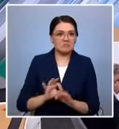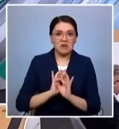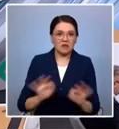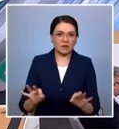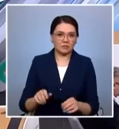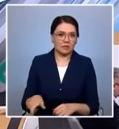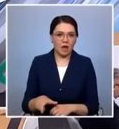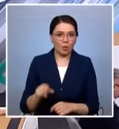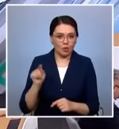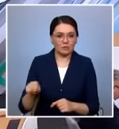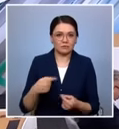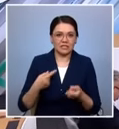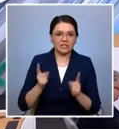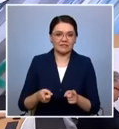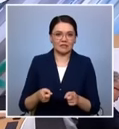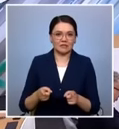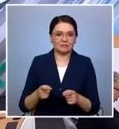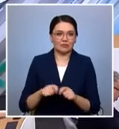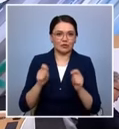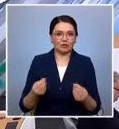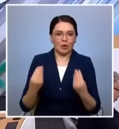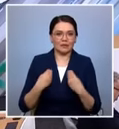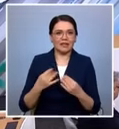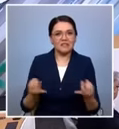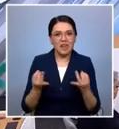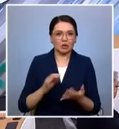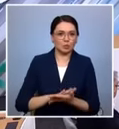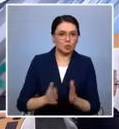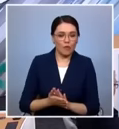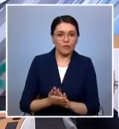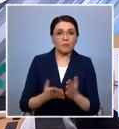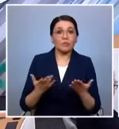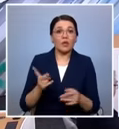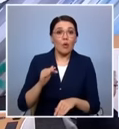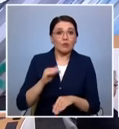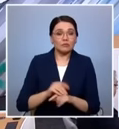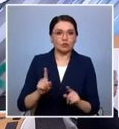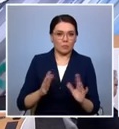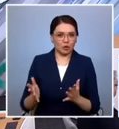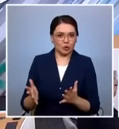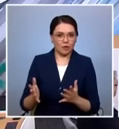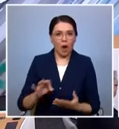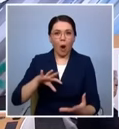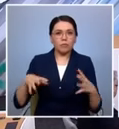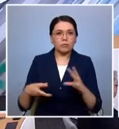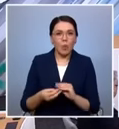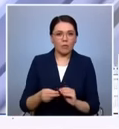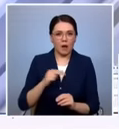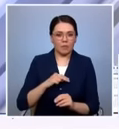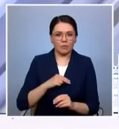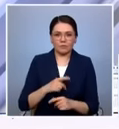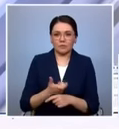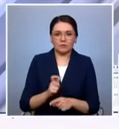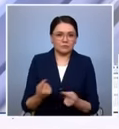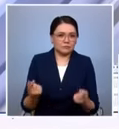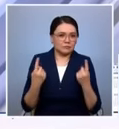раскопа городища Уфа-2. Ну, вопрос, кстати, поручили задать сидящему плотно на зарплате госсобрания